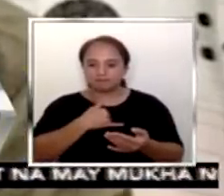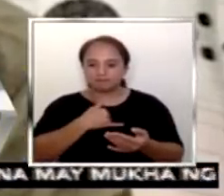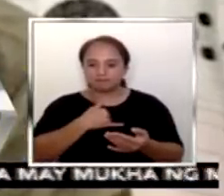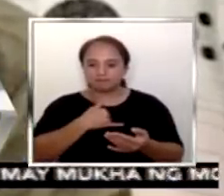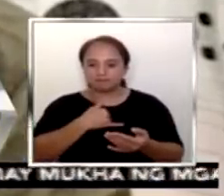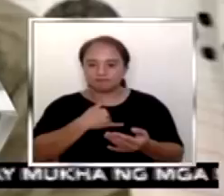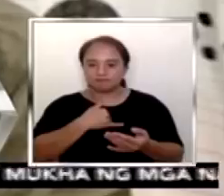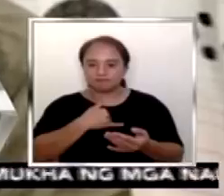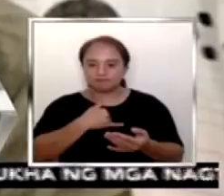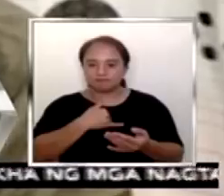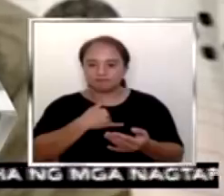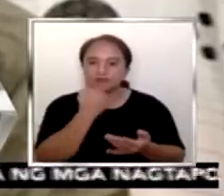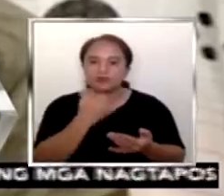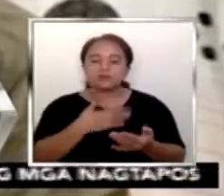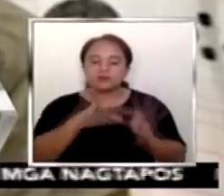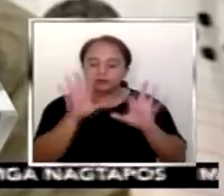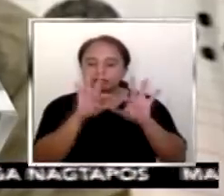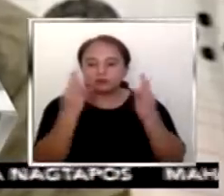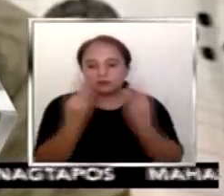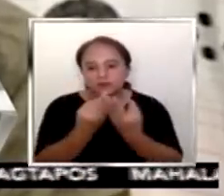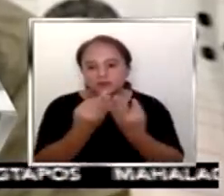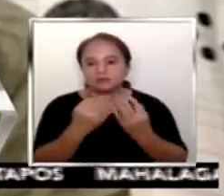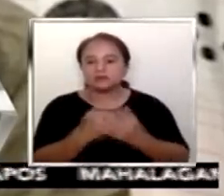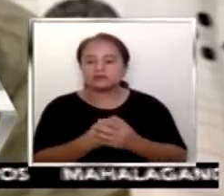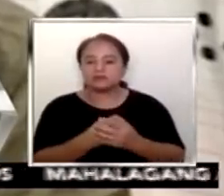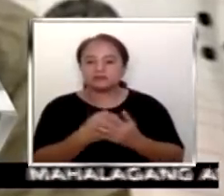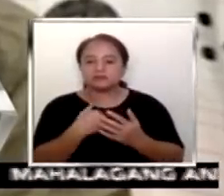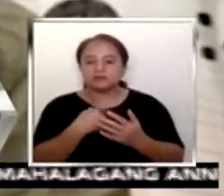Sa pamilya ko po, hindi po ako sa kanila ng tawad.